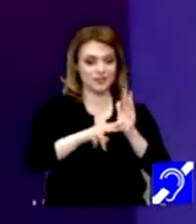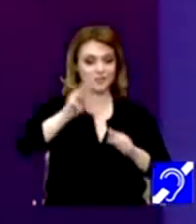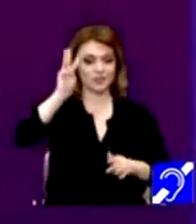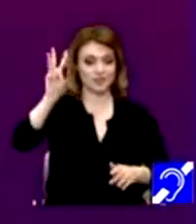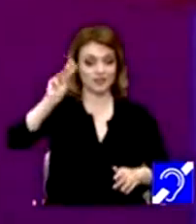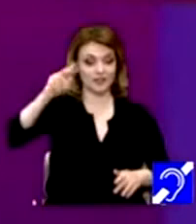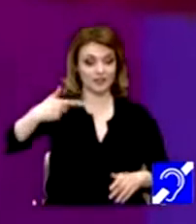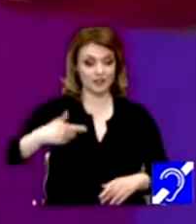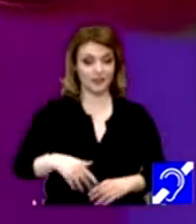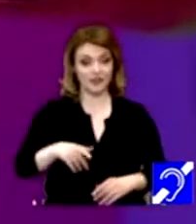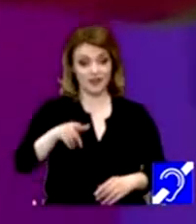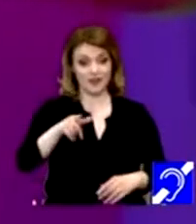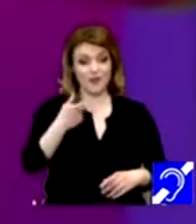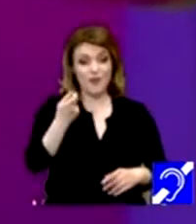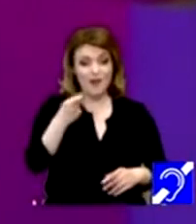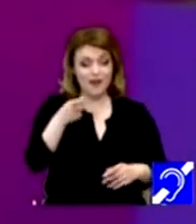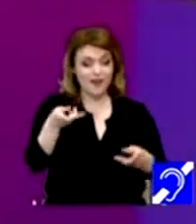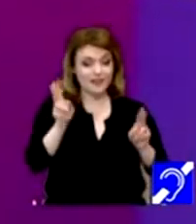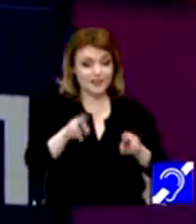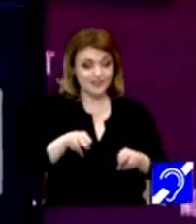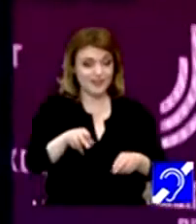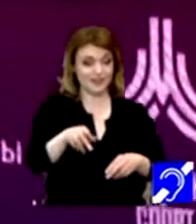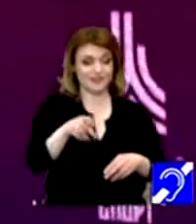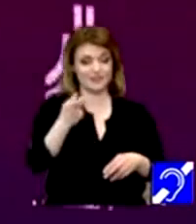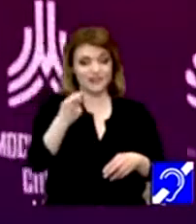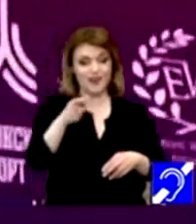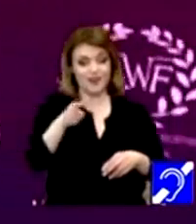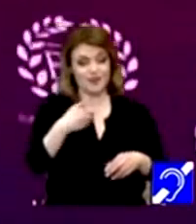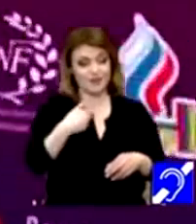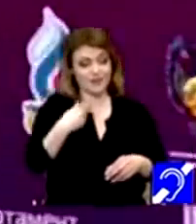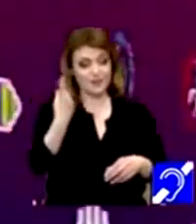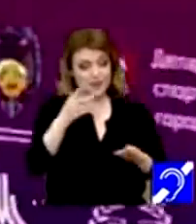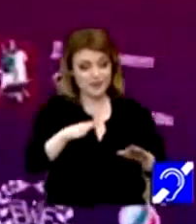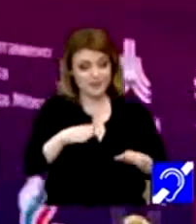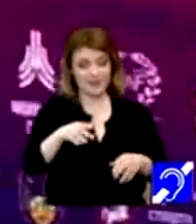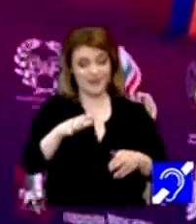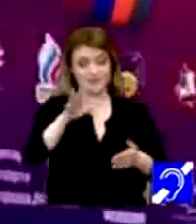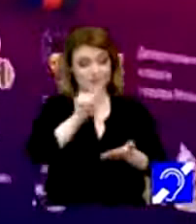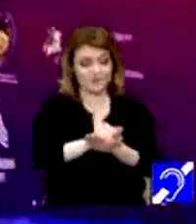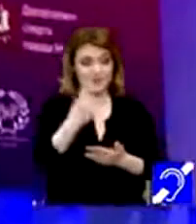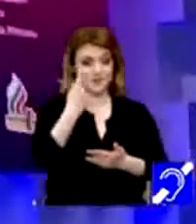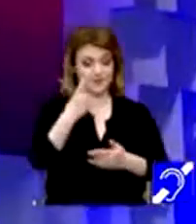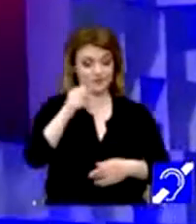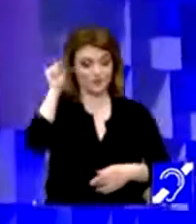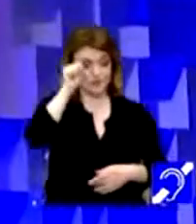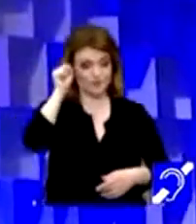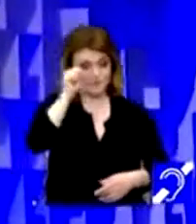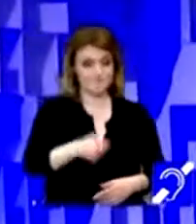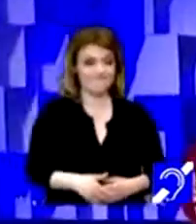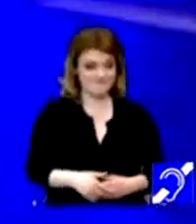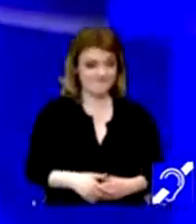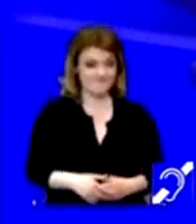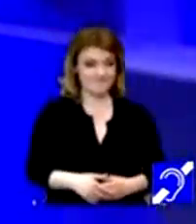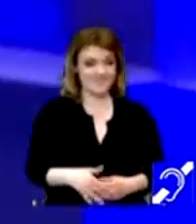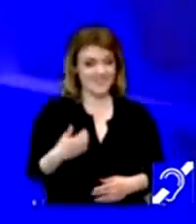kilograme doar de turcul Daniyar Ismailov. Da, mă așteptam la oarecare medalie. M-am pregătit foarte mult de această competiție. A fost